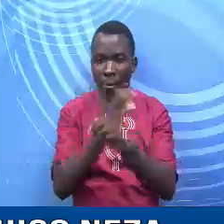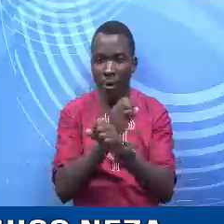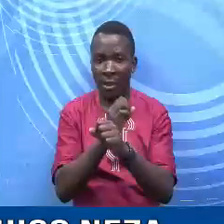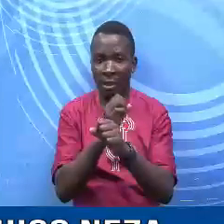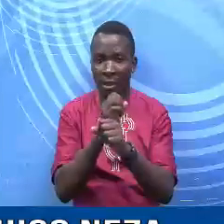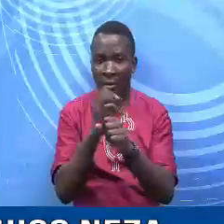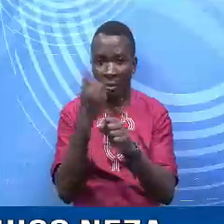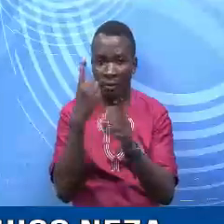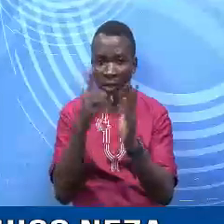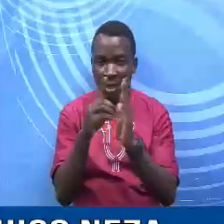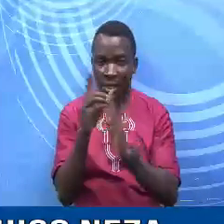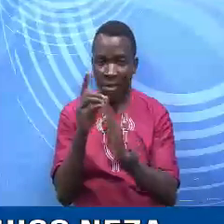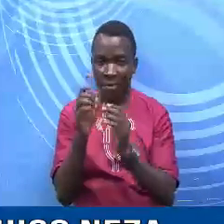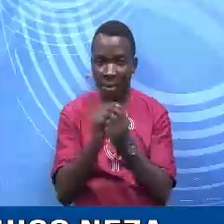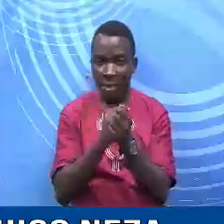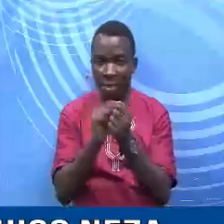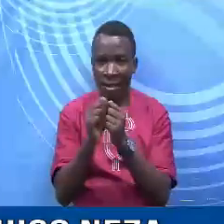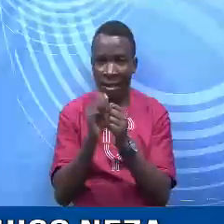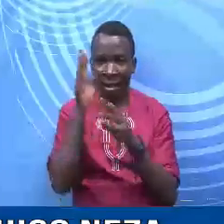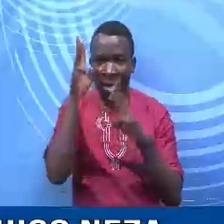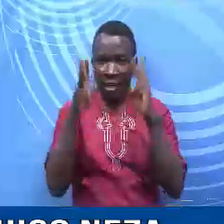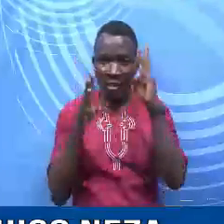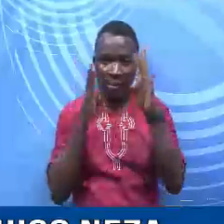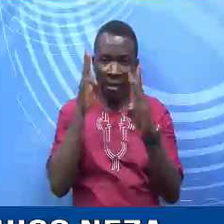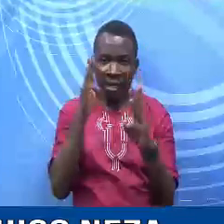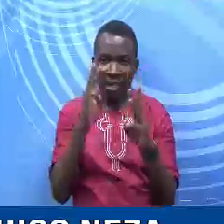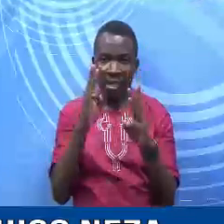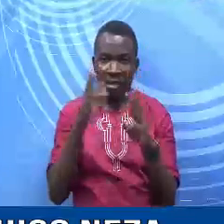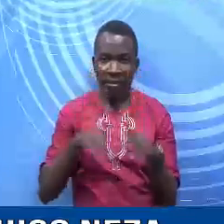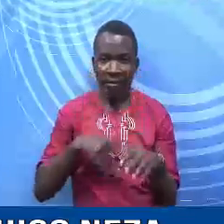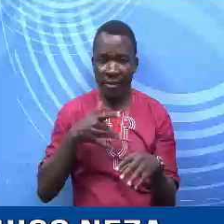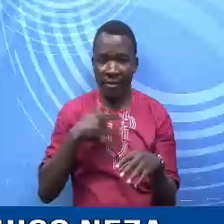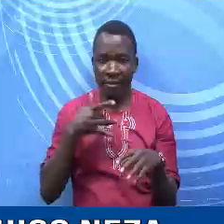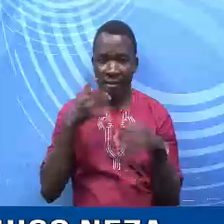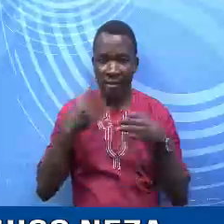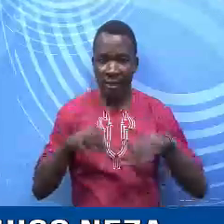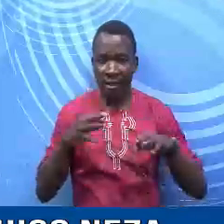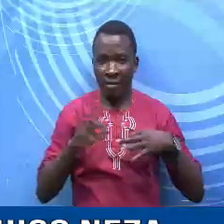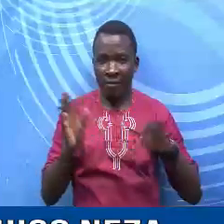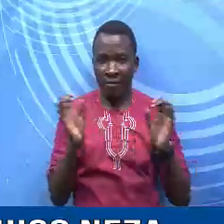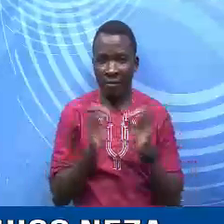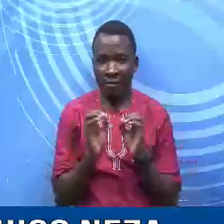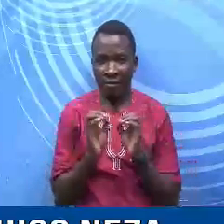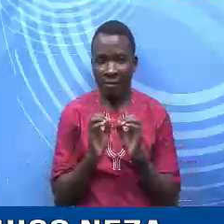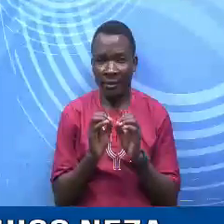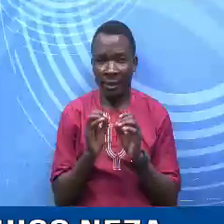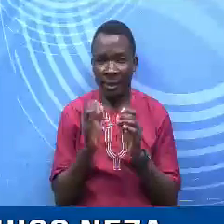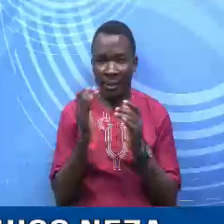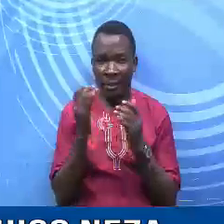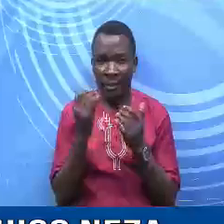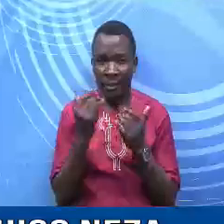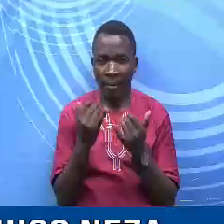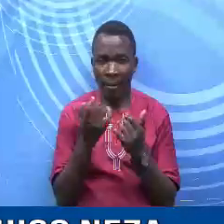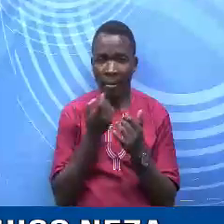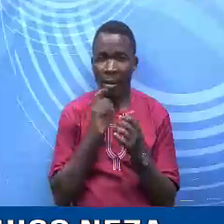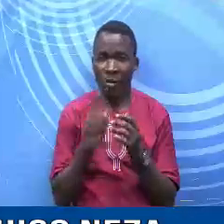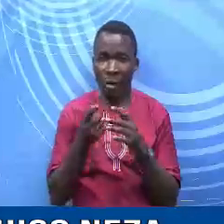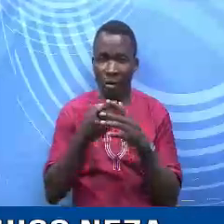ryangirika. Impungenge zihari ntabwo isanzure. Impamvu ubu ngubu twajyaga guhahira